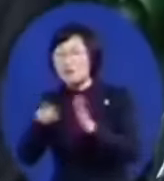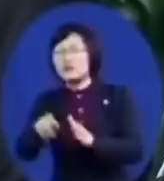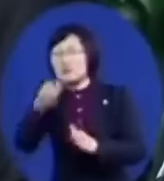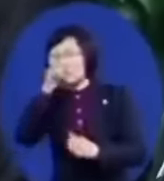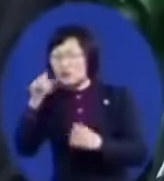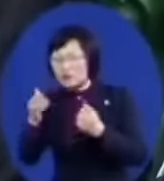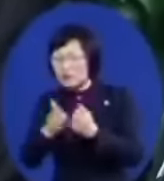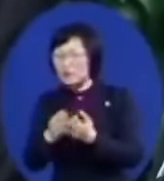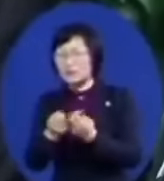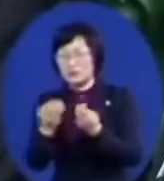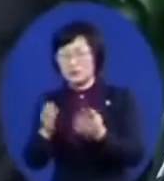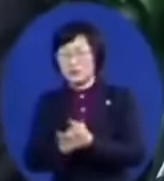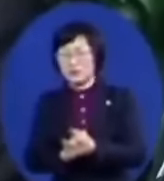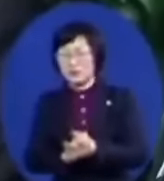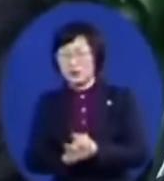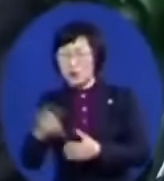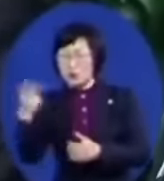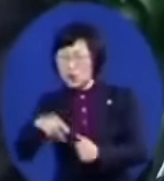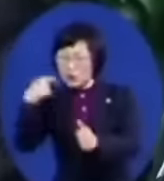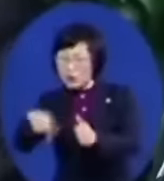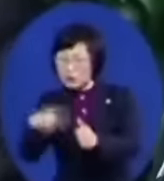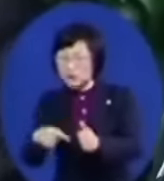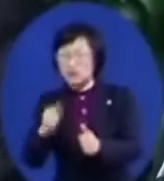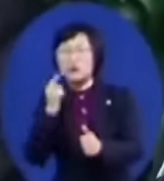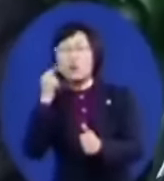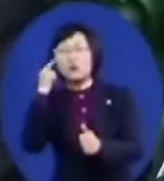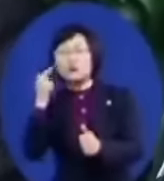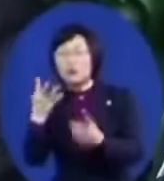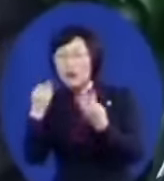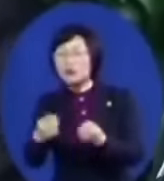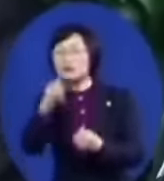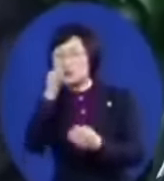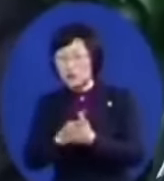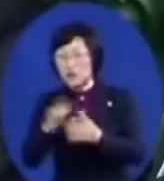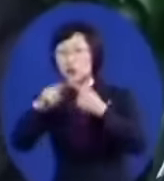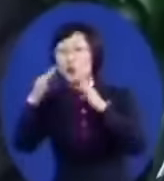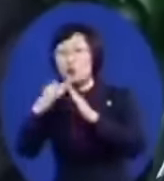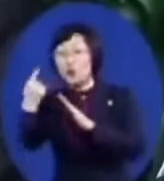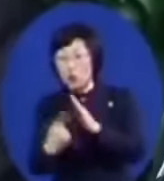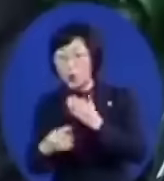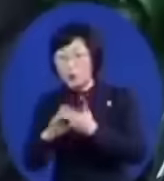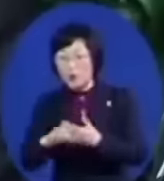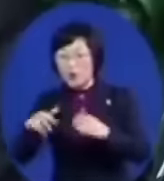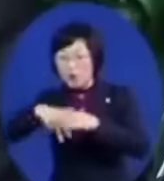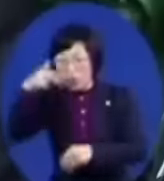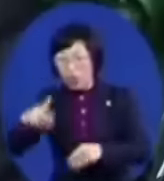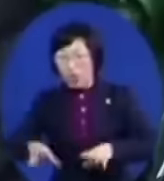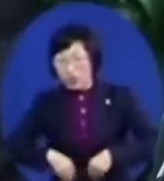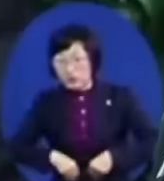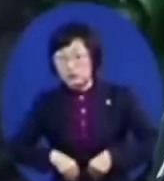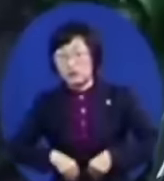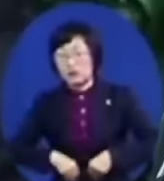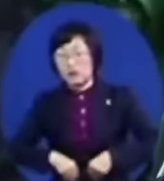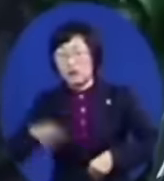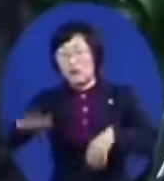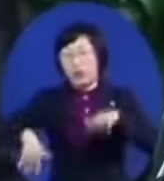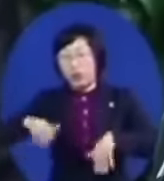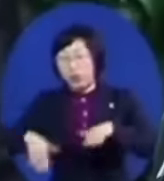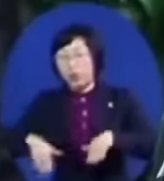것입니다. 또 그렇게 가르치는 목사들이 많습니다. 교회에 오면은 헐벗고 굶주리고 빈손